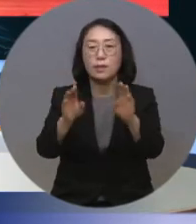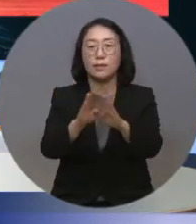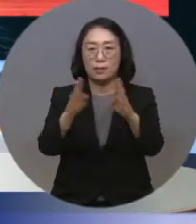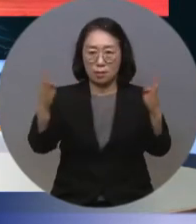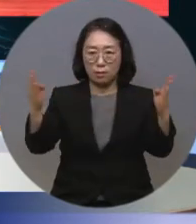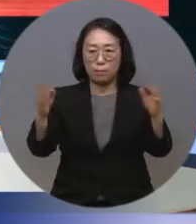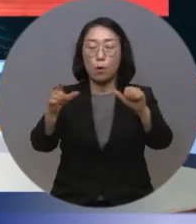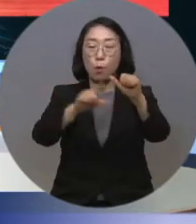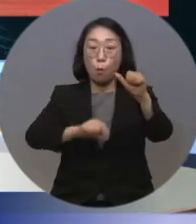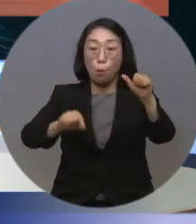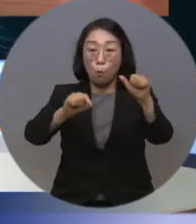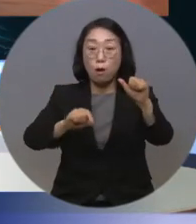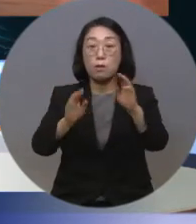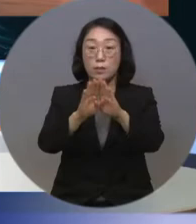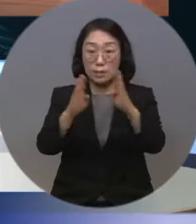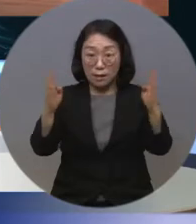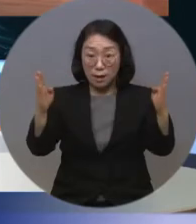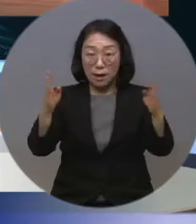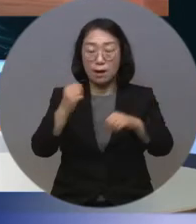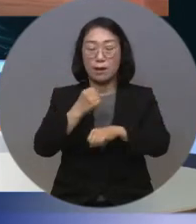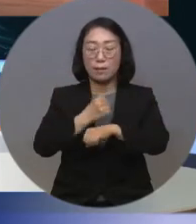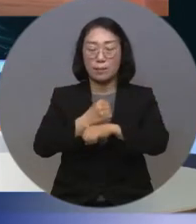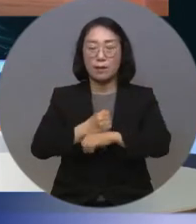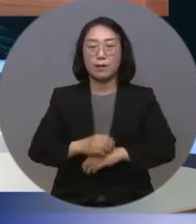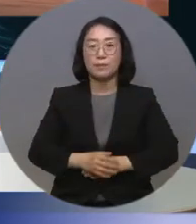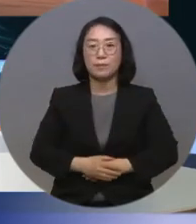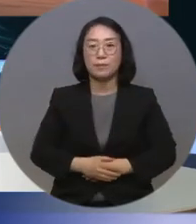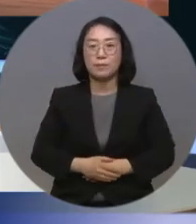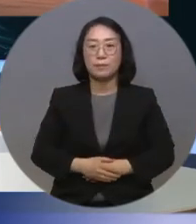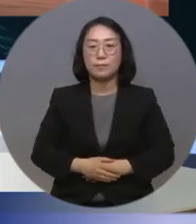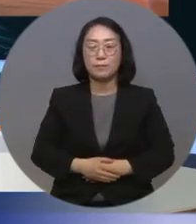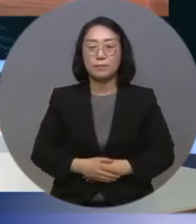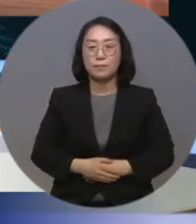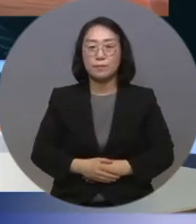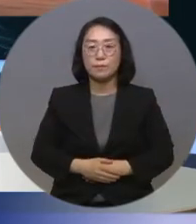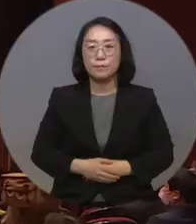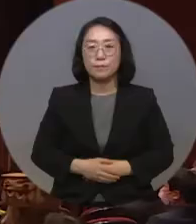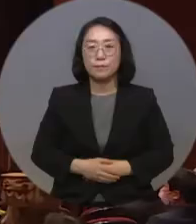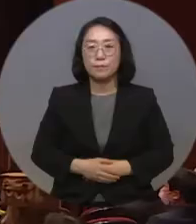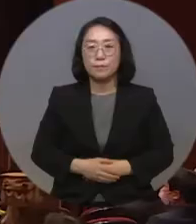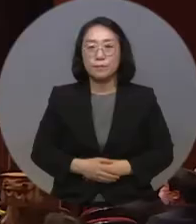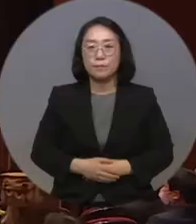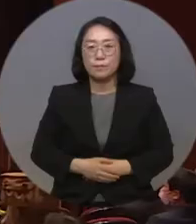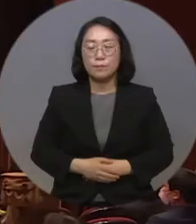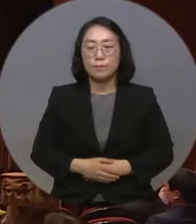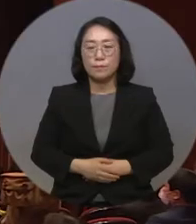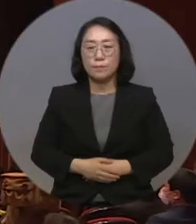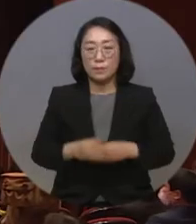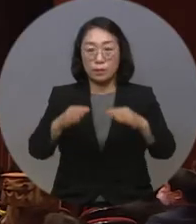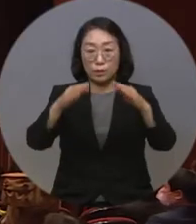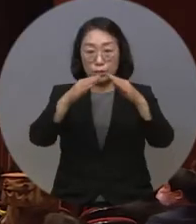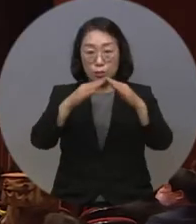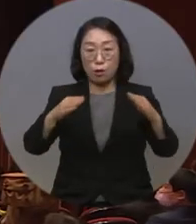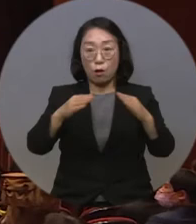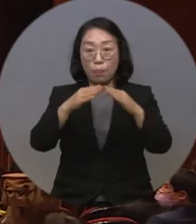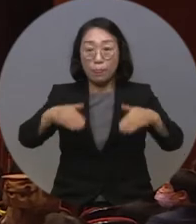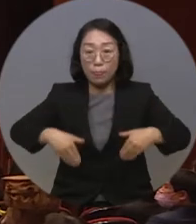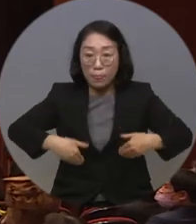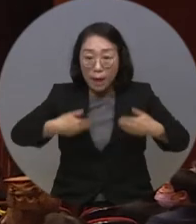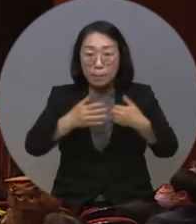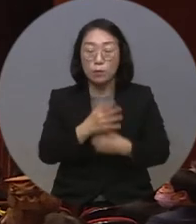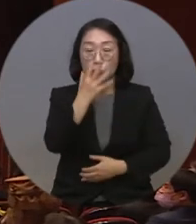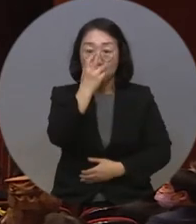5월 개최되는데요. 자세한 내용 문경화 기자가 보도합니다. 전남 도내 최초로 순천에서